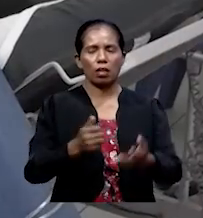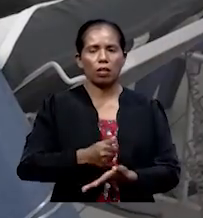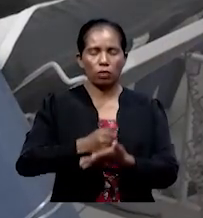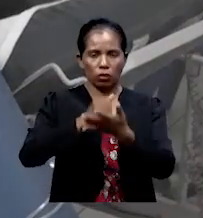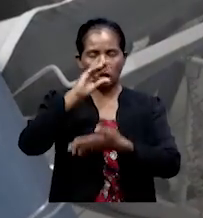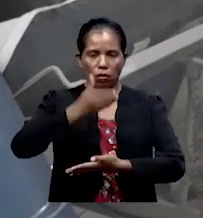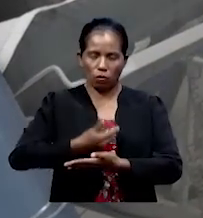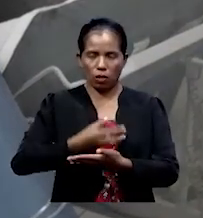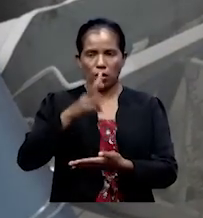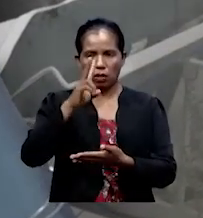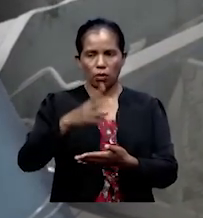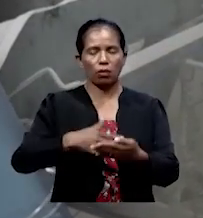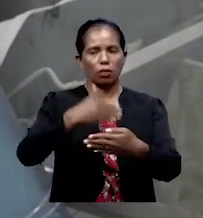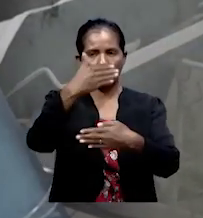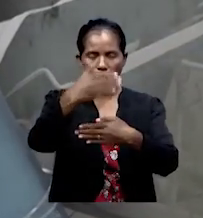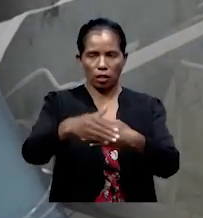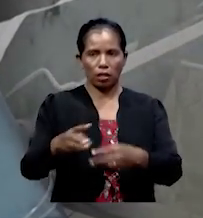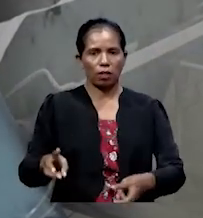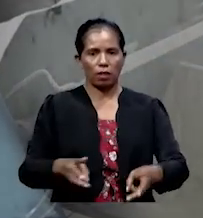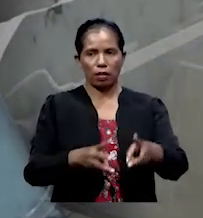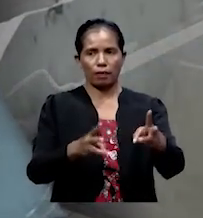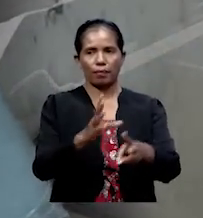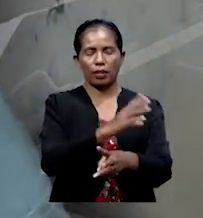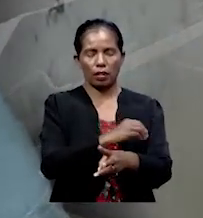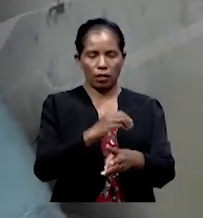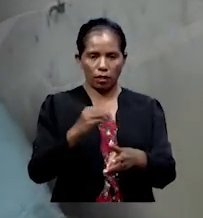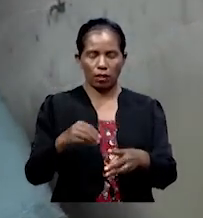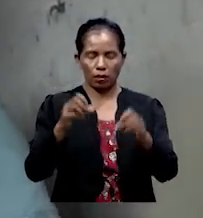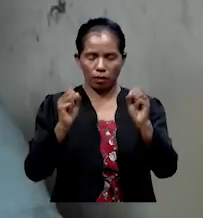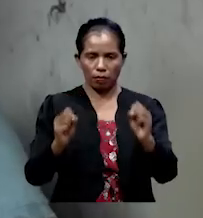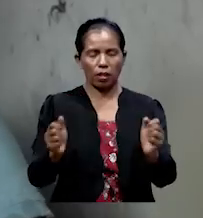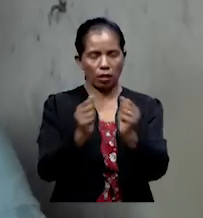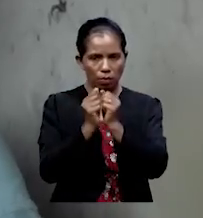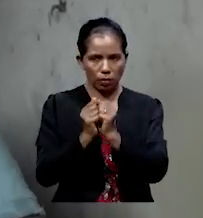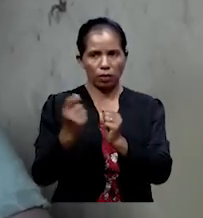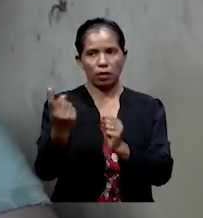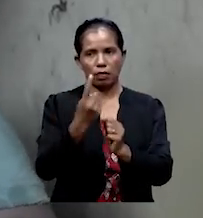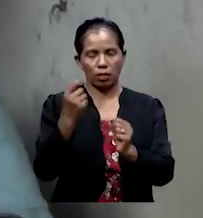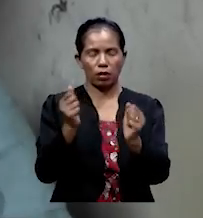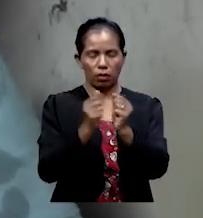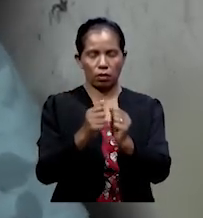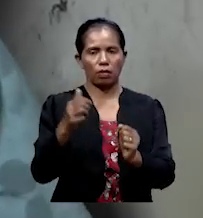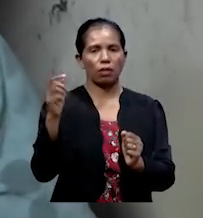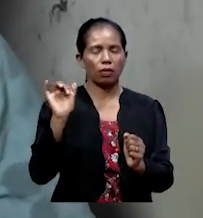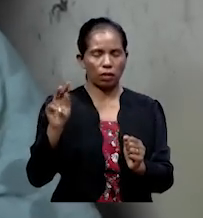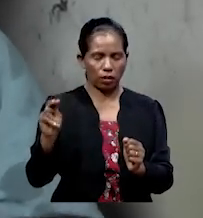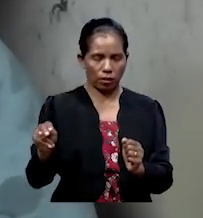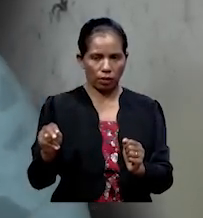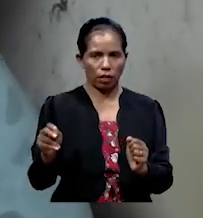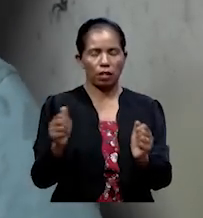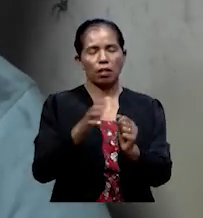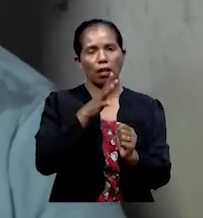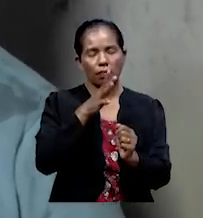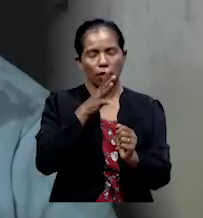rua. Ho dihakat liu dalang na kukung ne. Atu nune e bele hamutuk na fating hunia. Ho esperansa inang